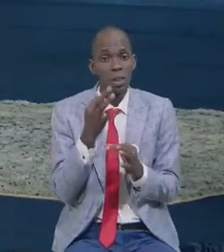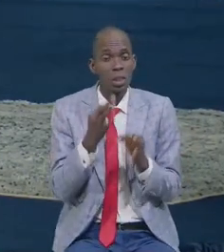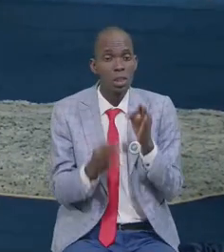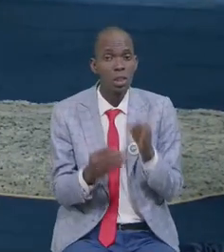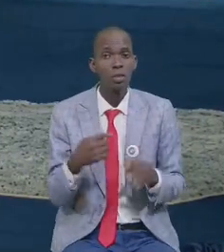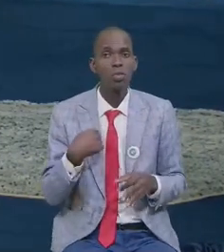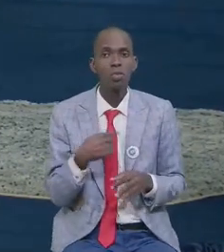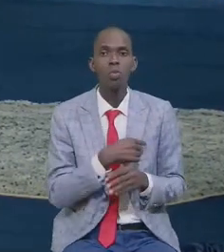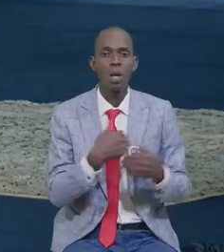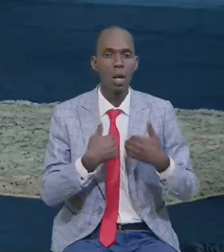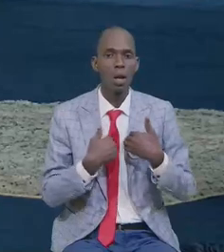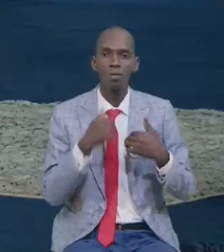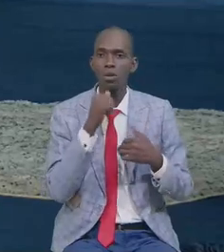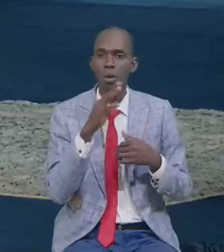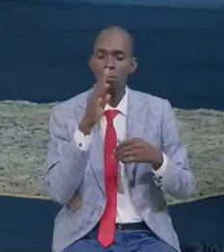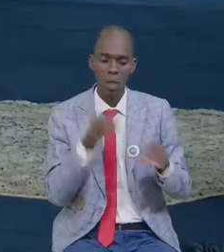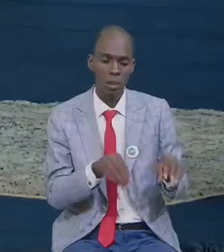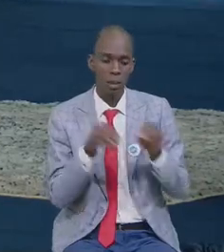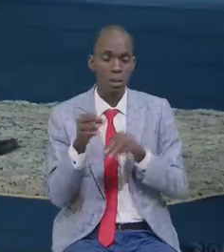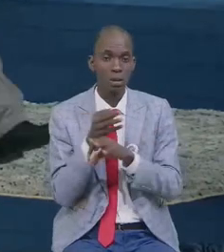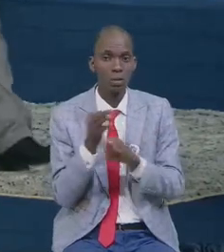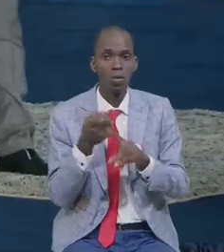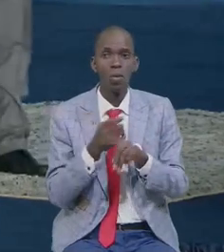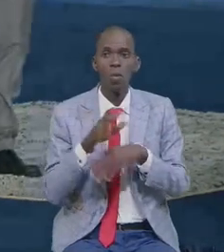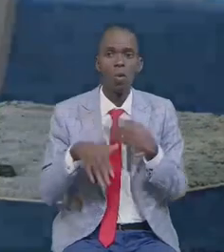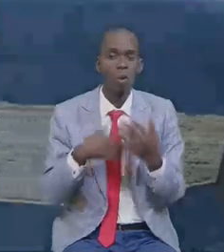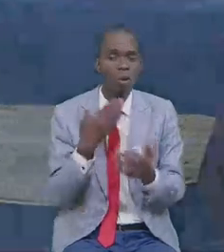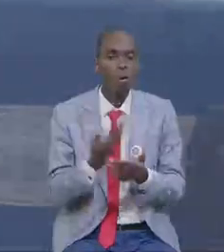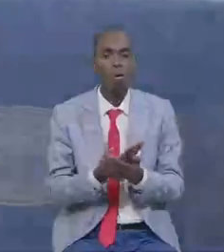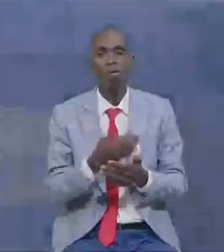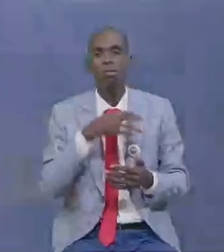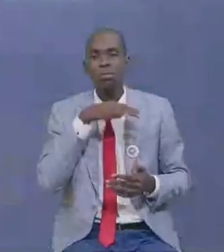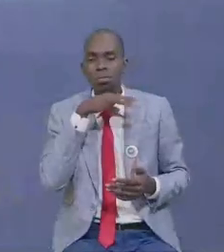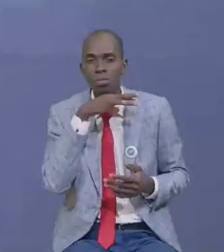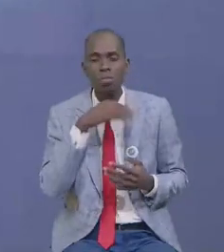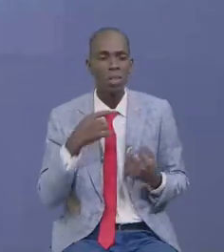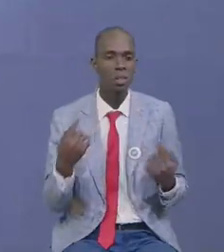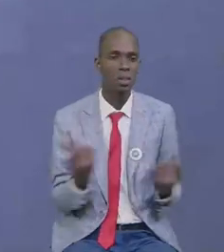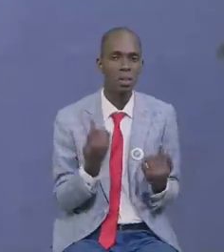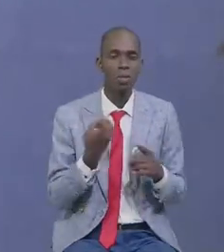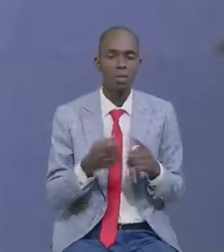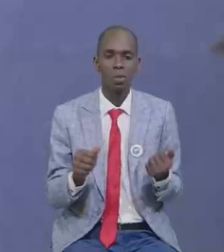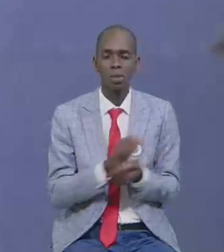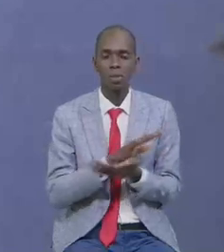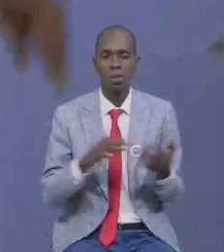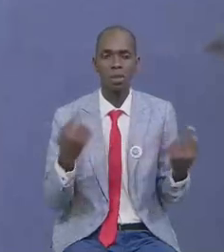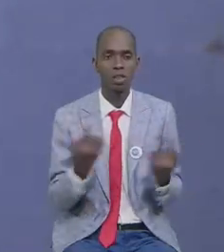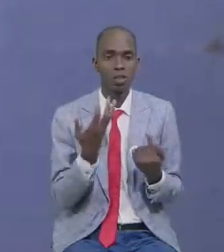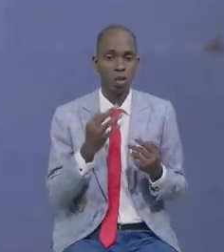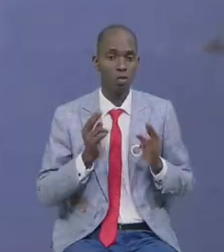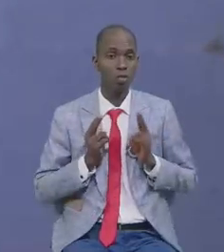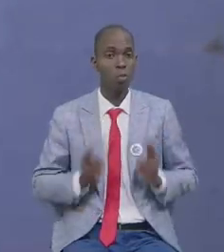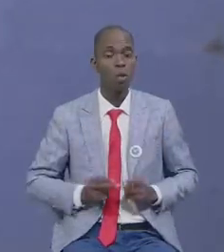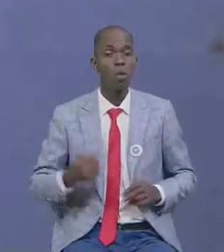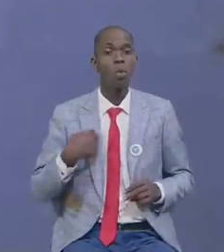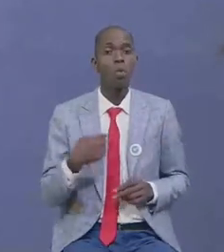Si nous ne sommes pas encore affranchis de toute iniquité, des péchés, de damnation de l'humanité, nous devons